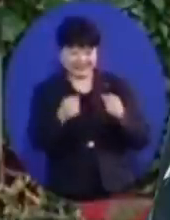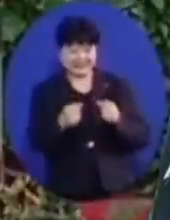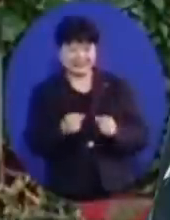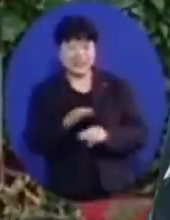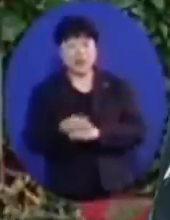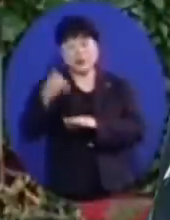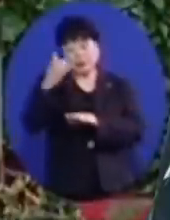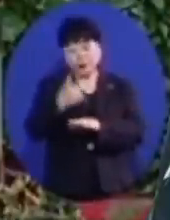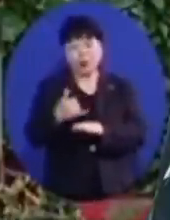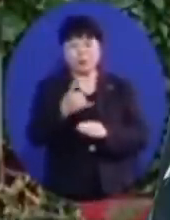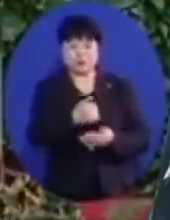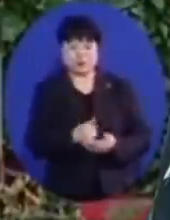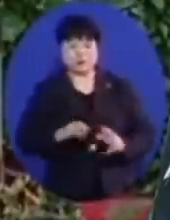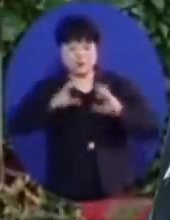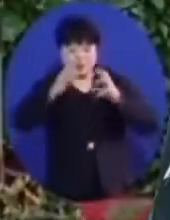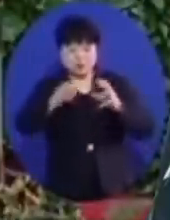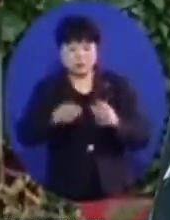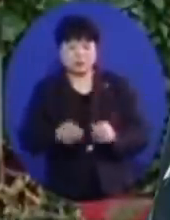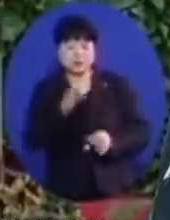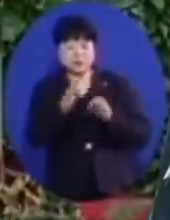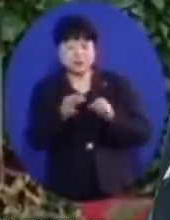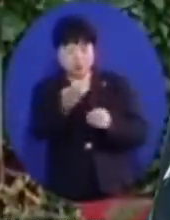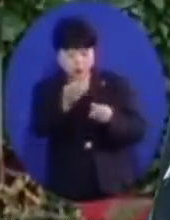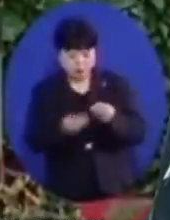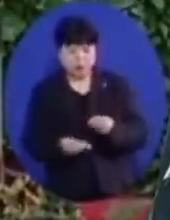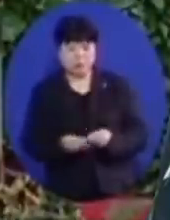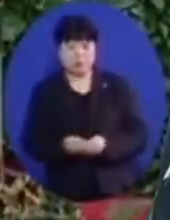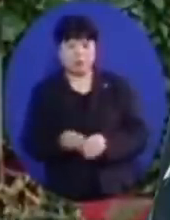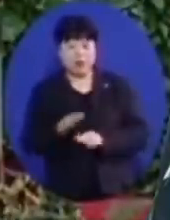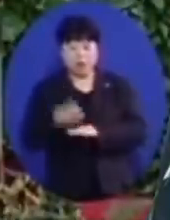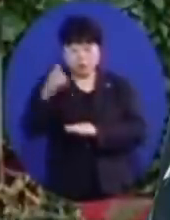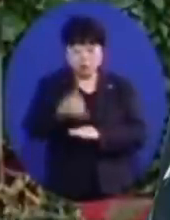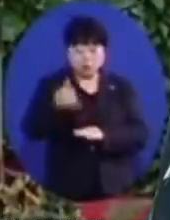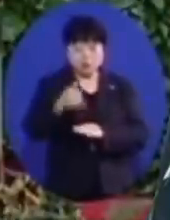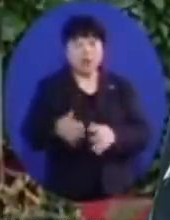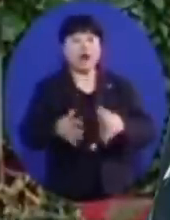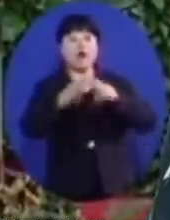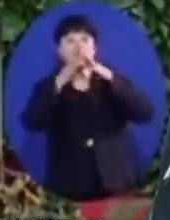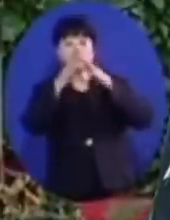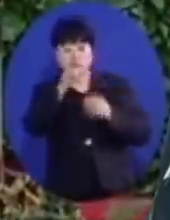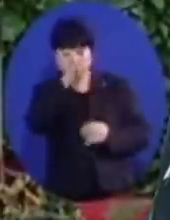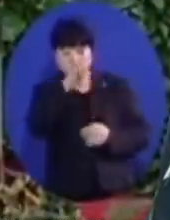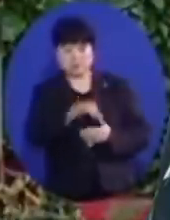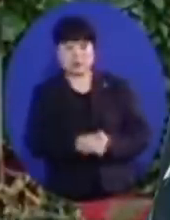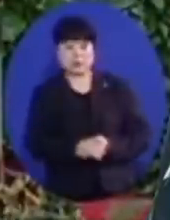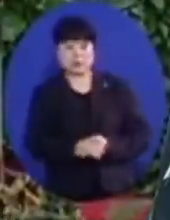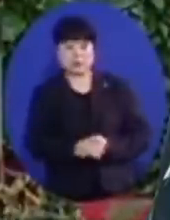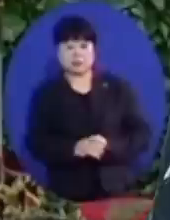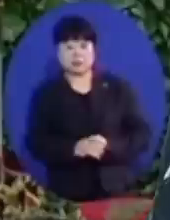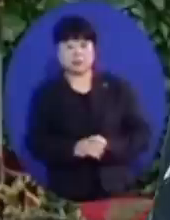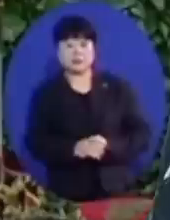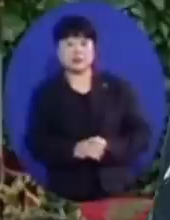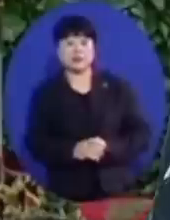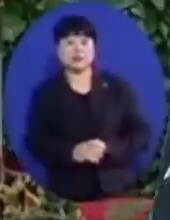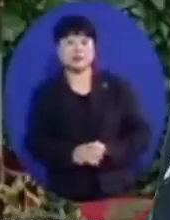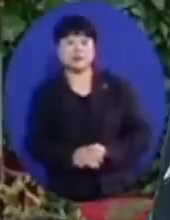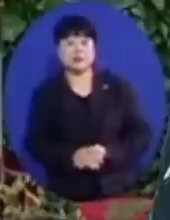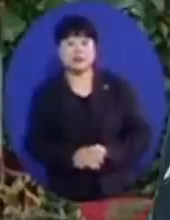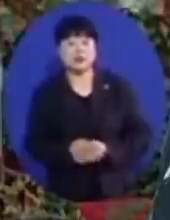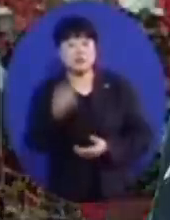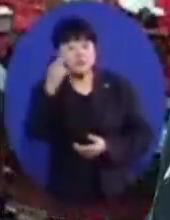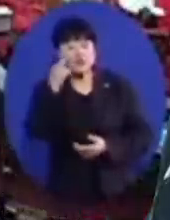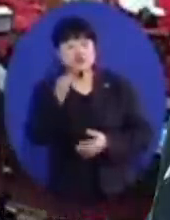농부는 정부의 은행으로부터 큰 돈을 빌려서 거대한 농장을 건설하고 살았습니다 그런데요 1929년 미국